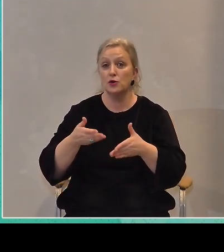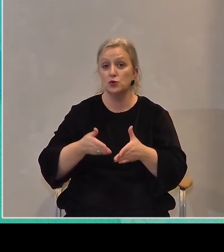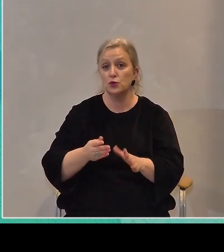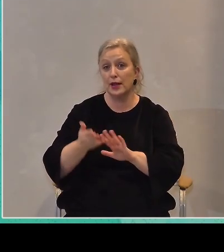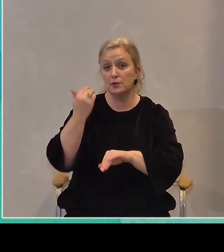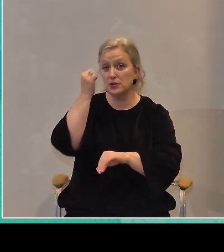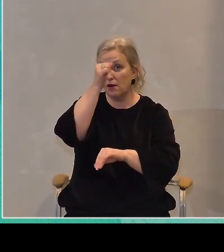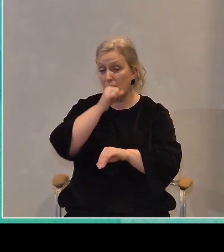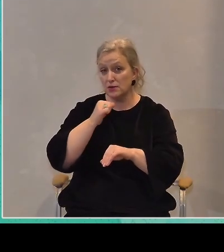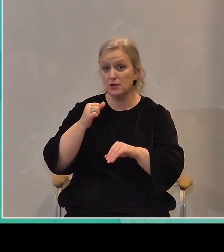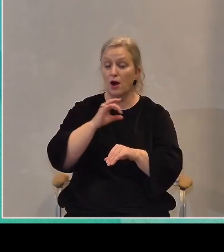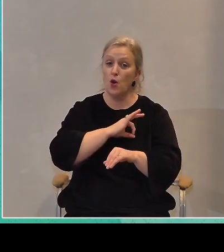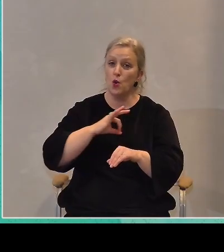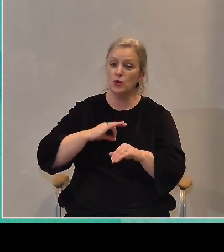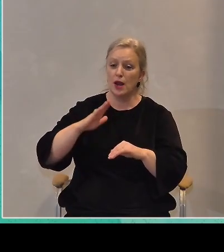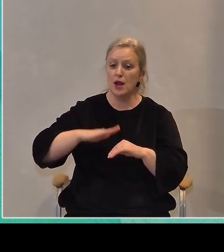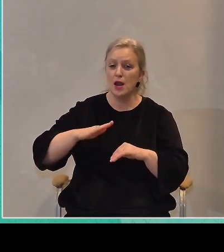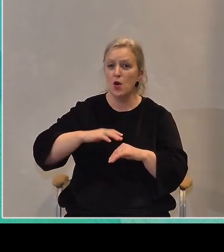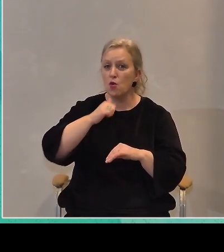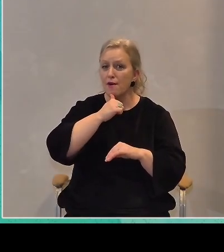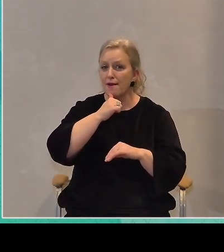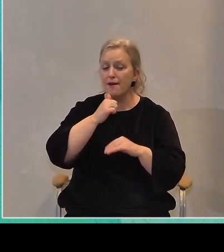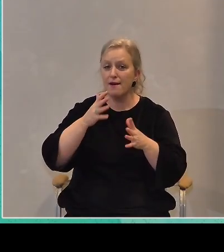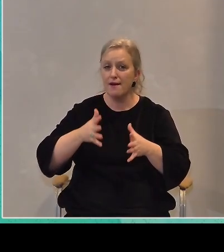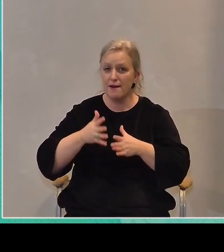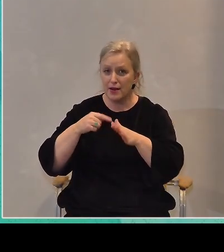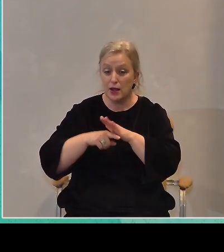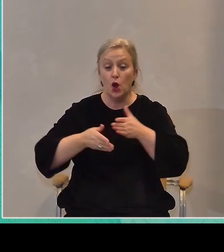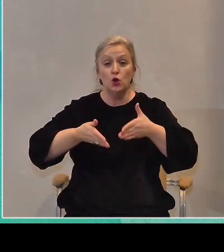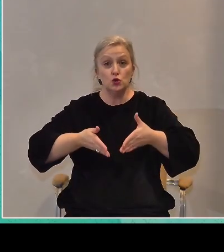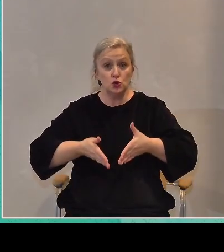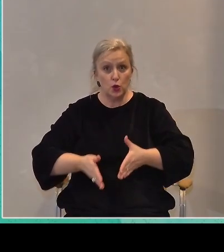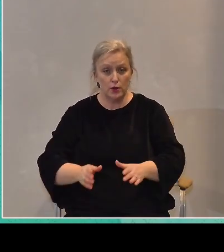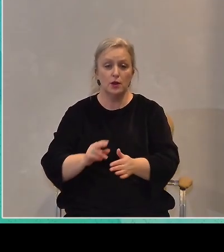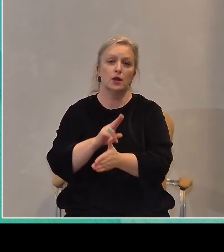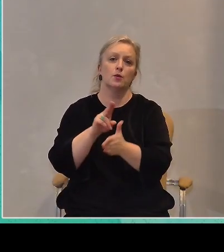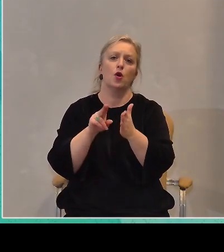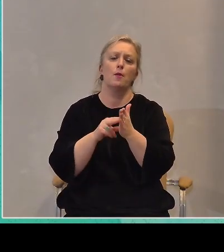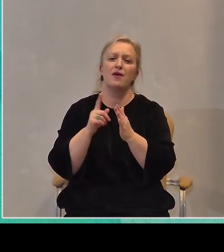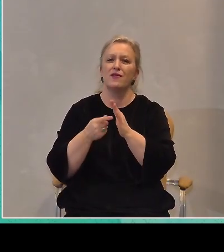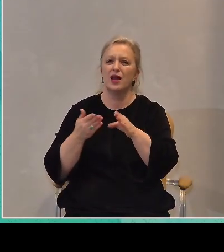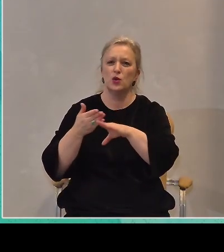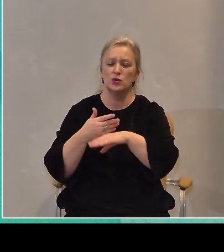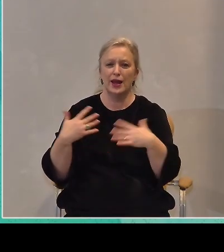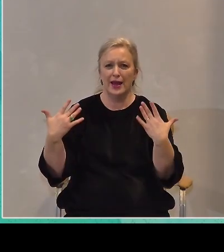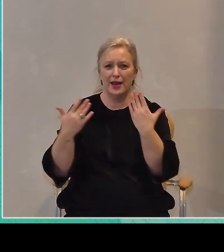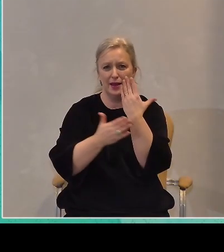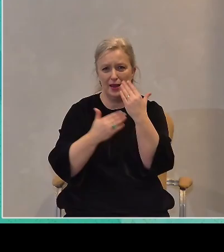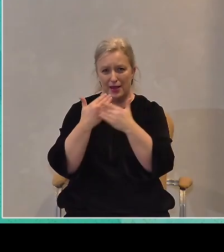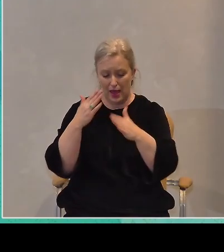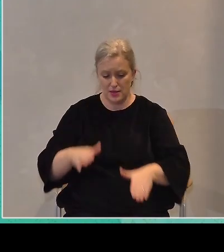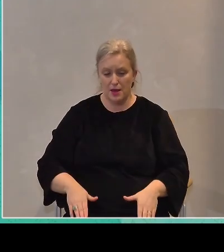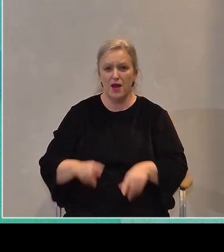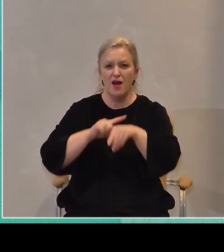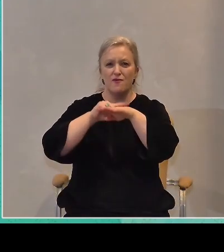aasta augustis Lõuna-Eesti haiglas, et kohe sünnijärgselt lisaks muudele probleemidele oli näha tal ka jäsemetel selline ulatuslik vililine